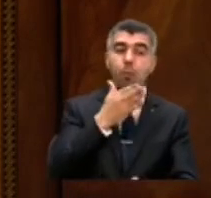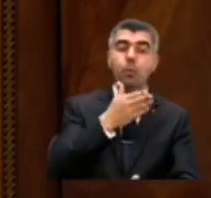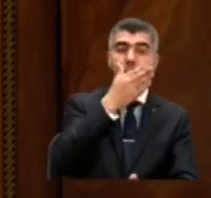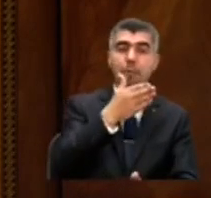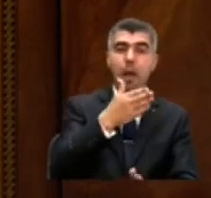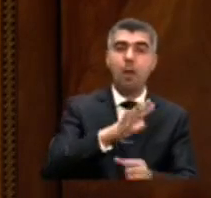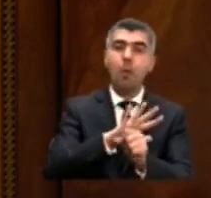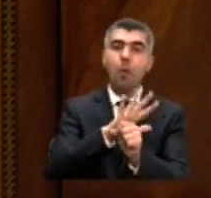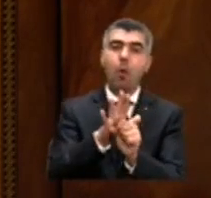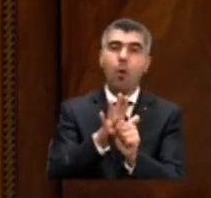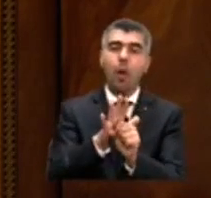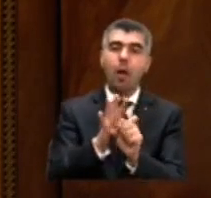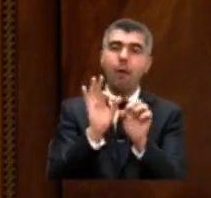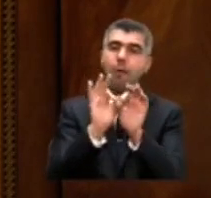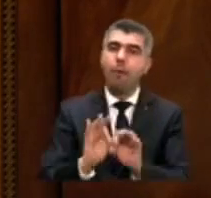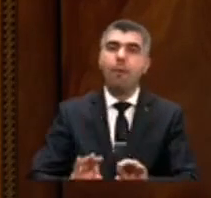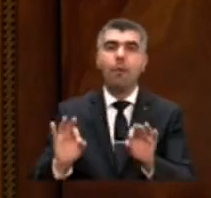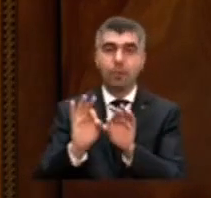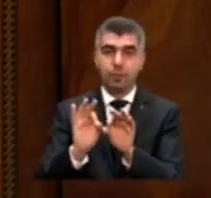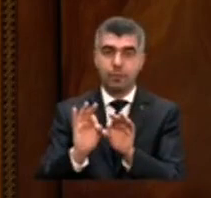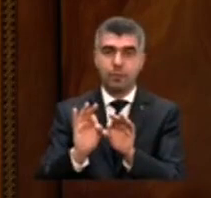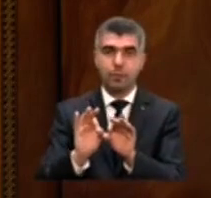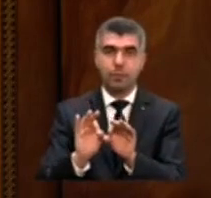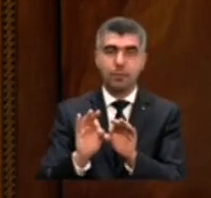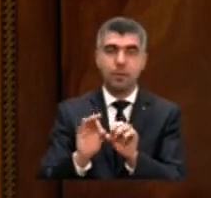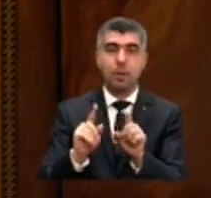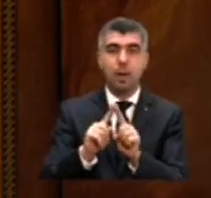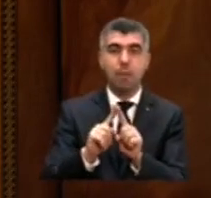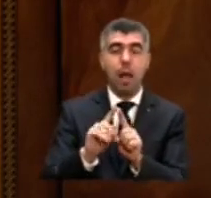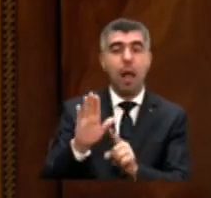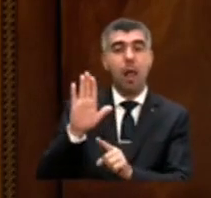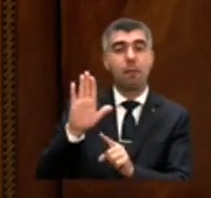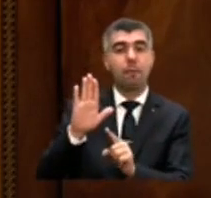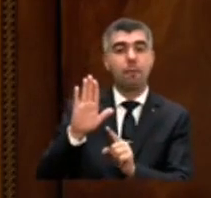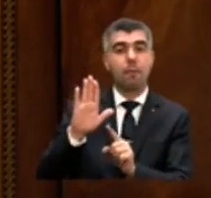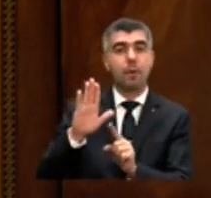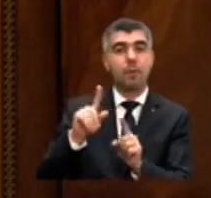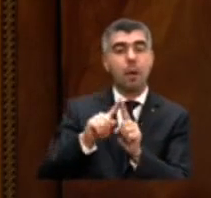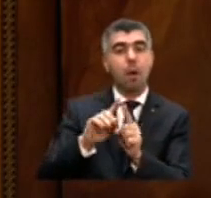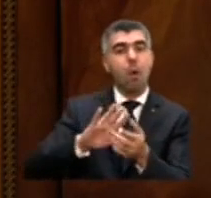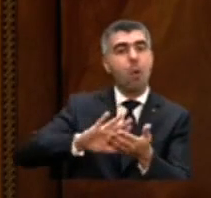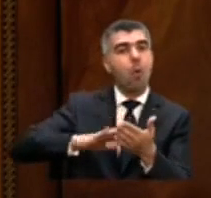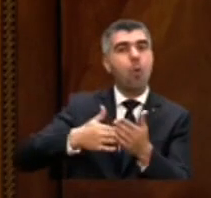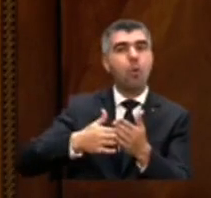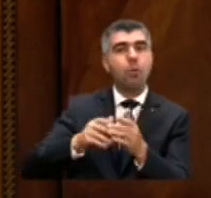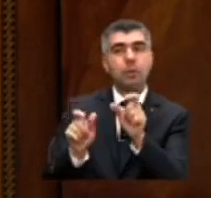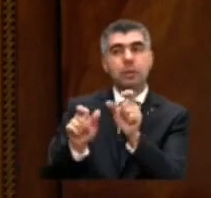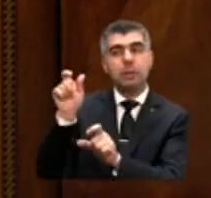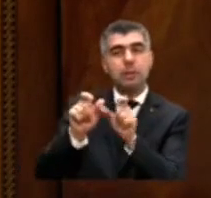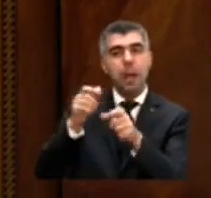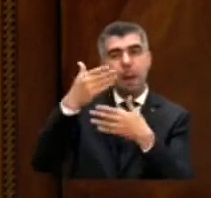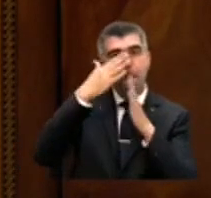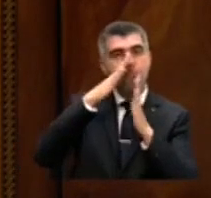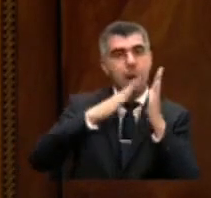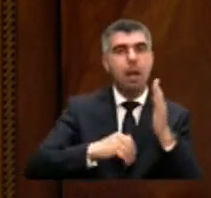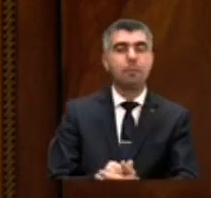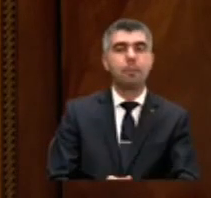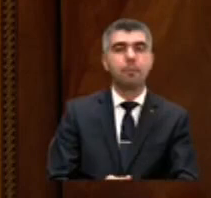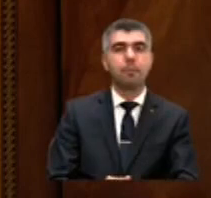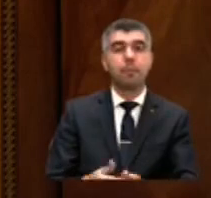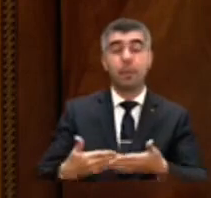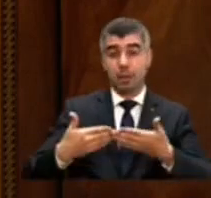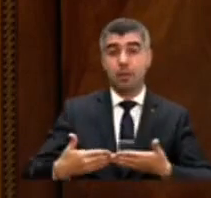بنجاح. إنه ميثاق شرف نعقده مع المواطنين والمواطنات، ونحن نلتزم